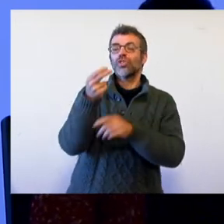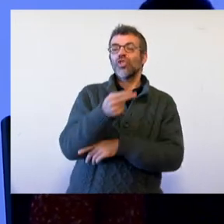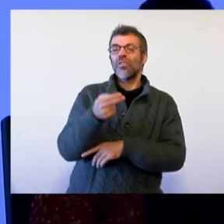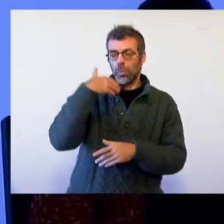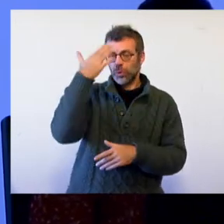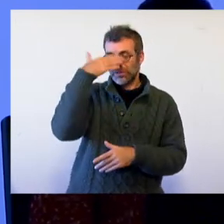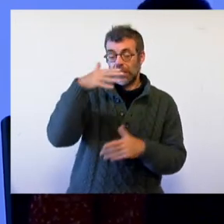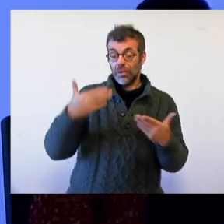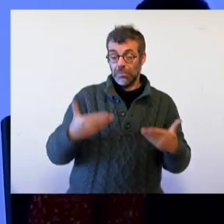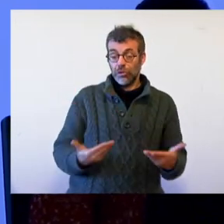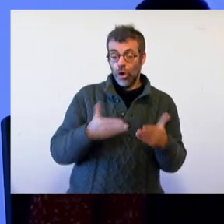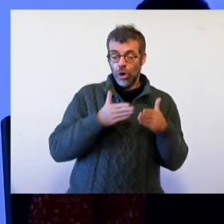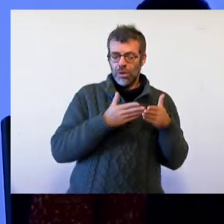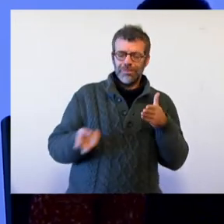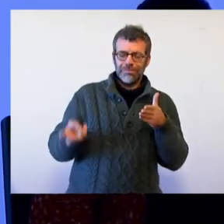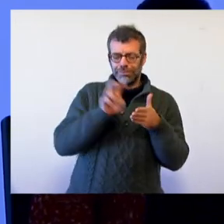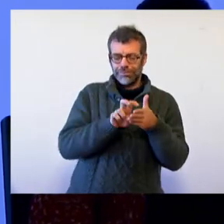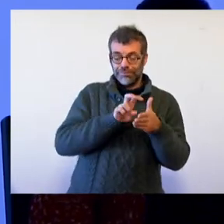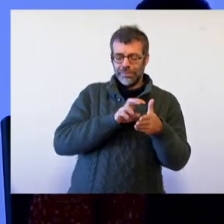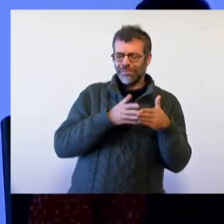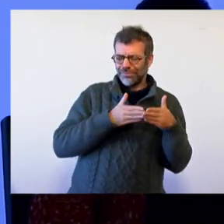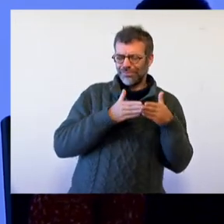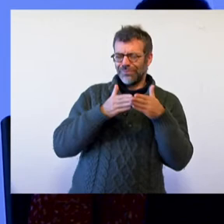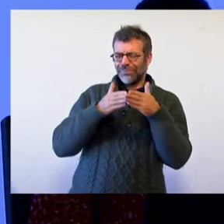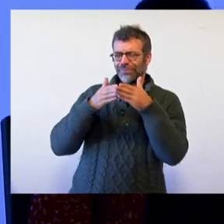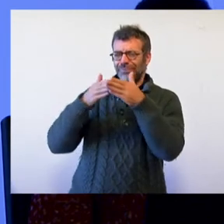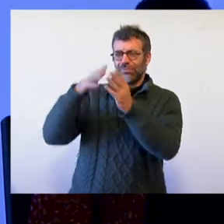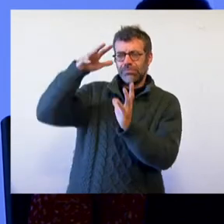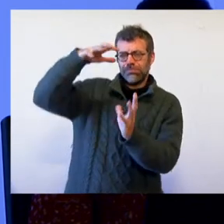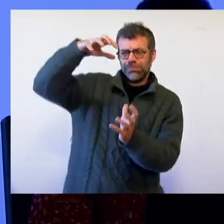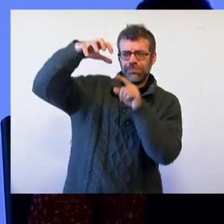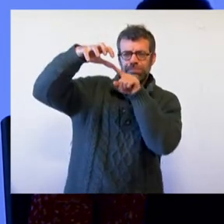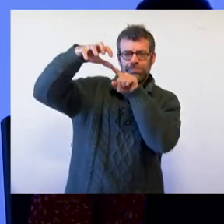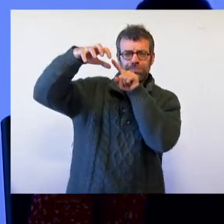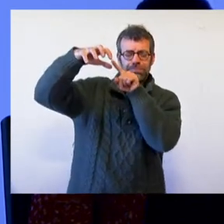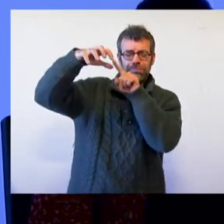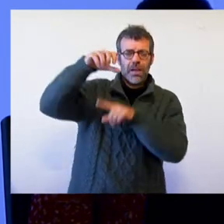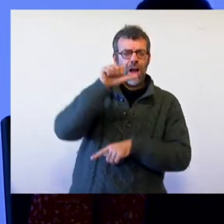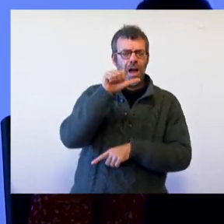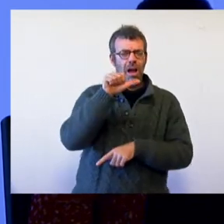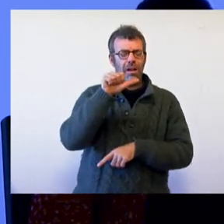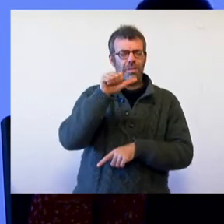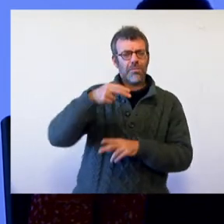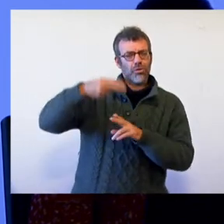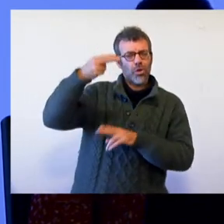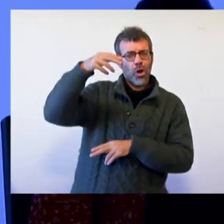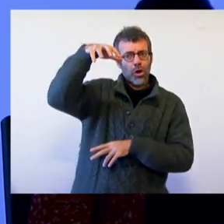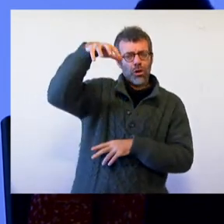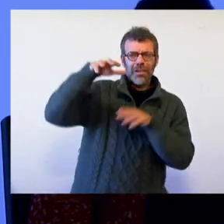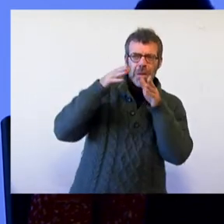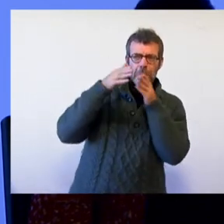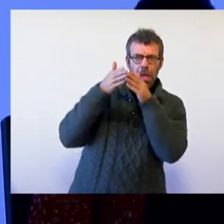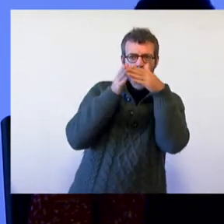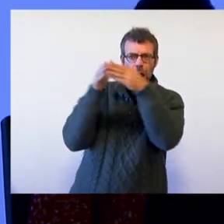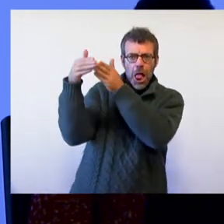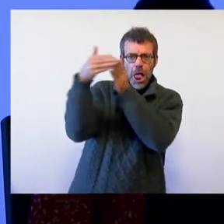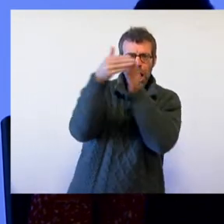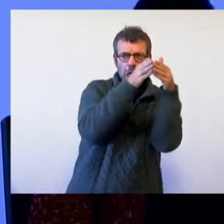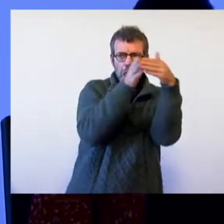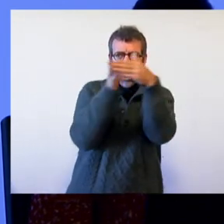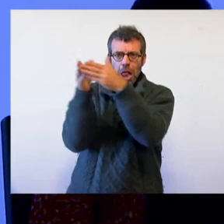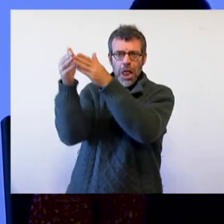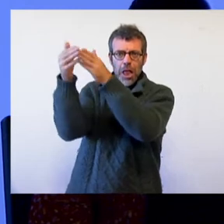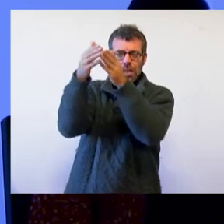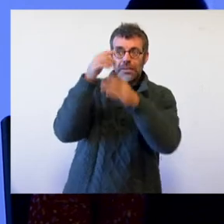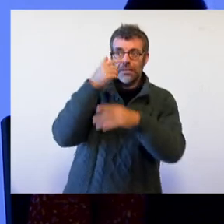glacial arctique pour assurer notre souveraineté, et donc... c'est important, et leur présence